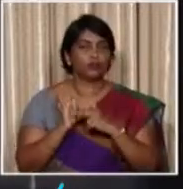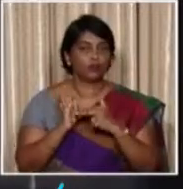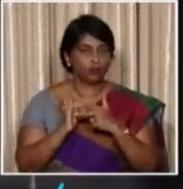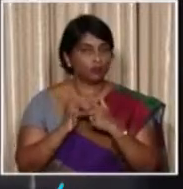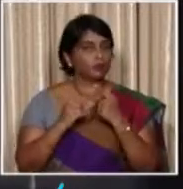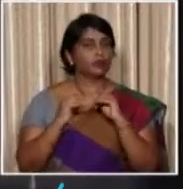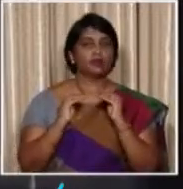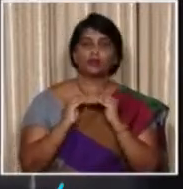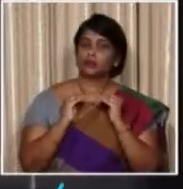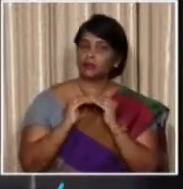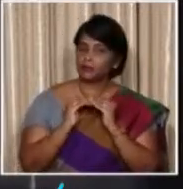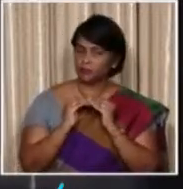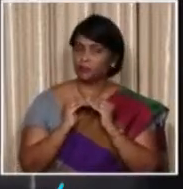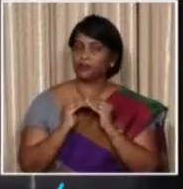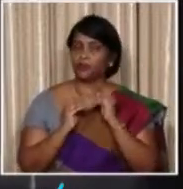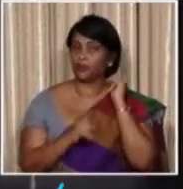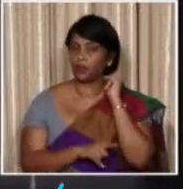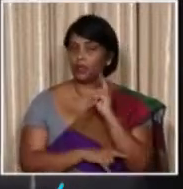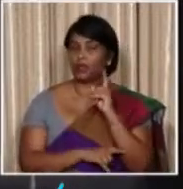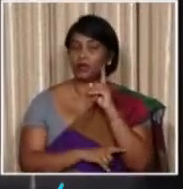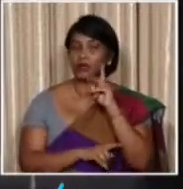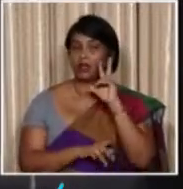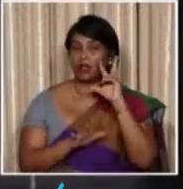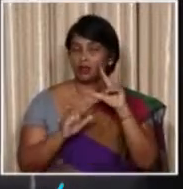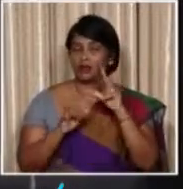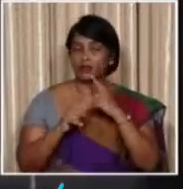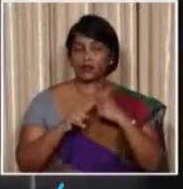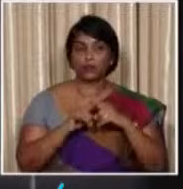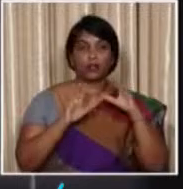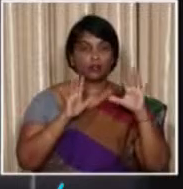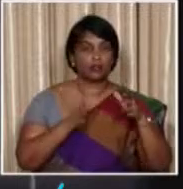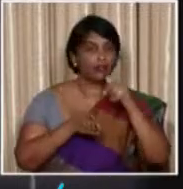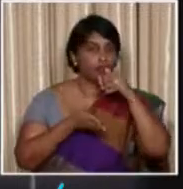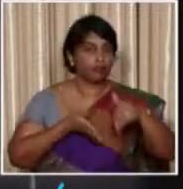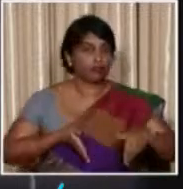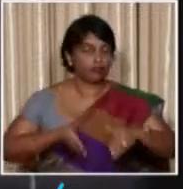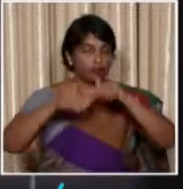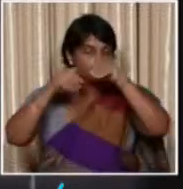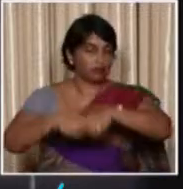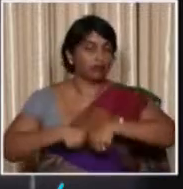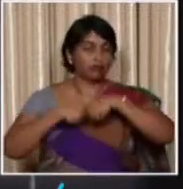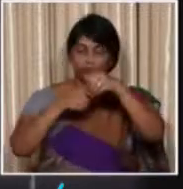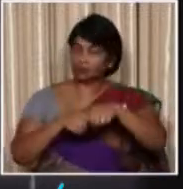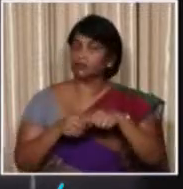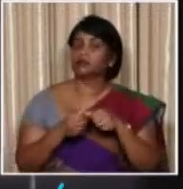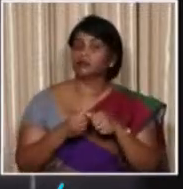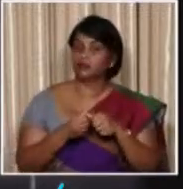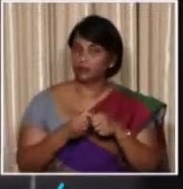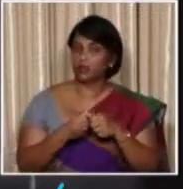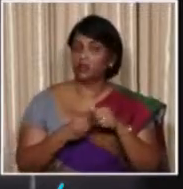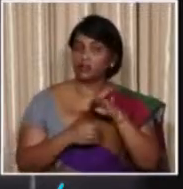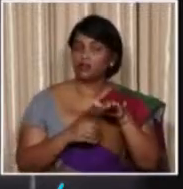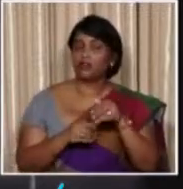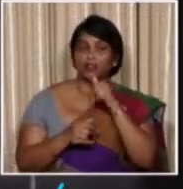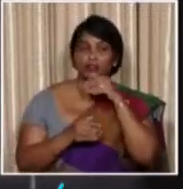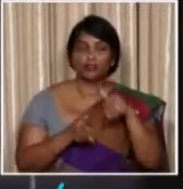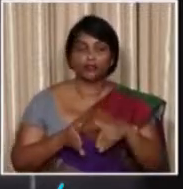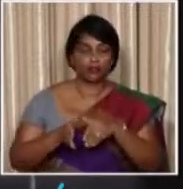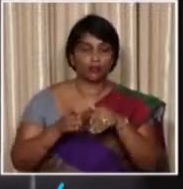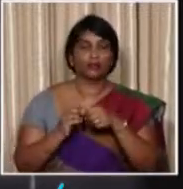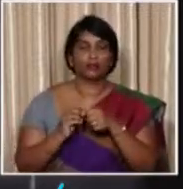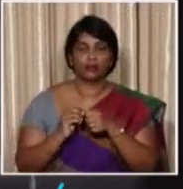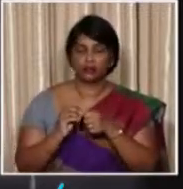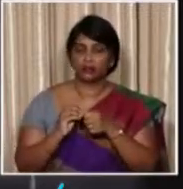samana adi ata wedi kirima 10 pramanaya agal kapimata bhumiye agal kapima bhumiye varimarga